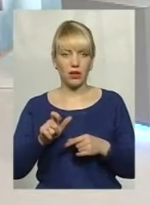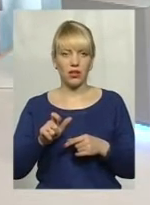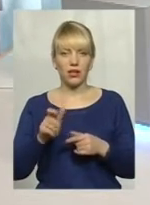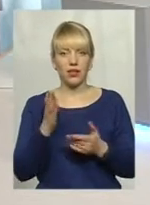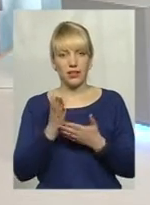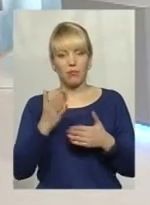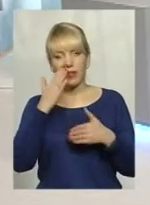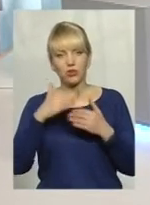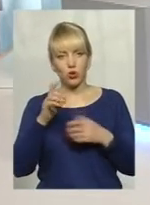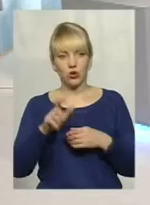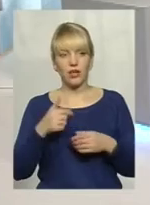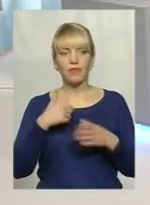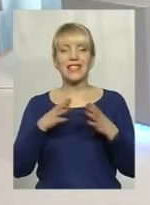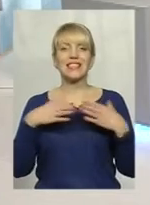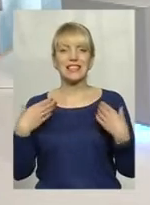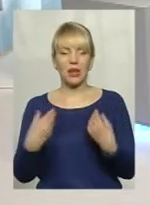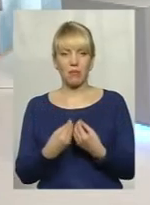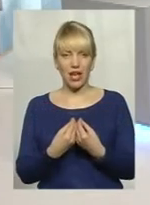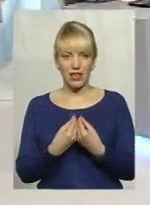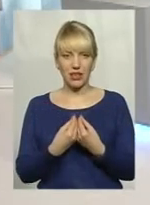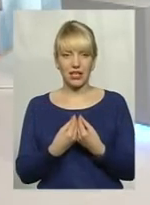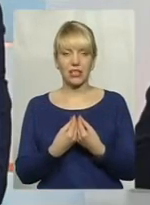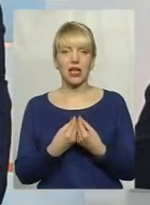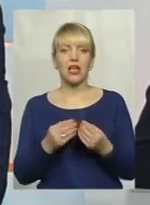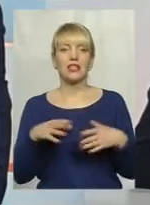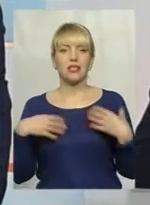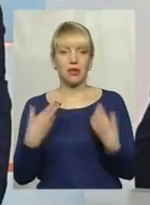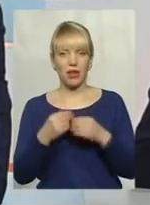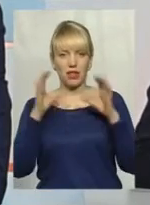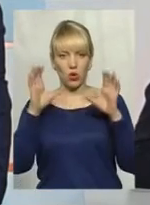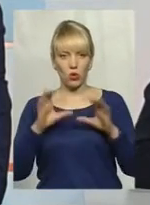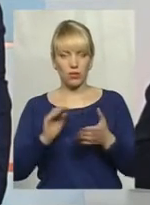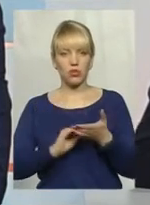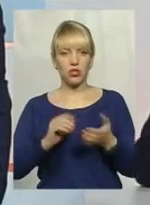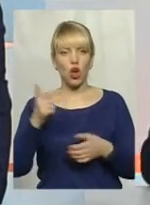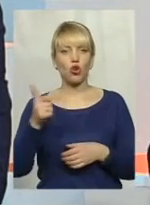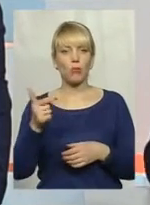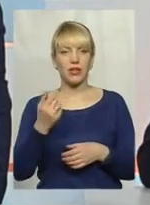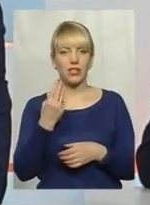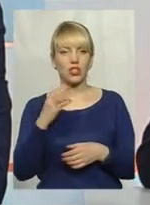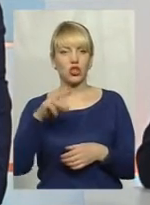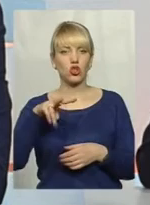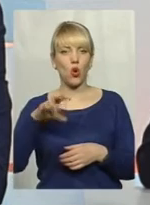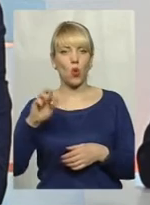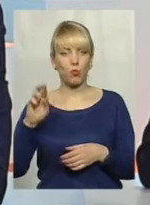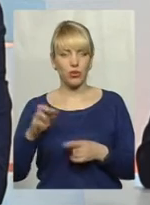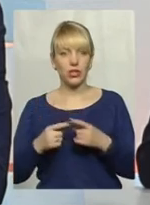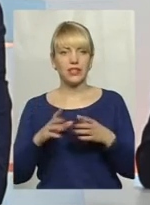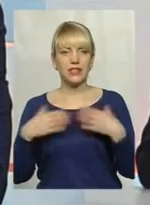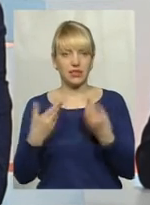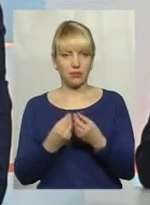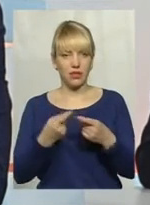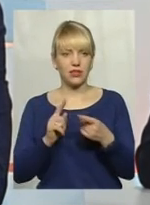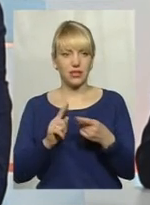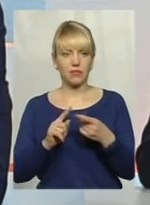нас визначає громадянський шлюб теж як шлюб, правильно? Як шлюб, але все-таки говорилось, чітко в законі немає передбачено, що